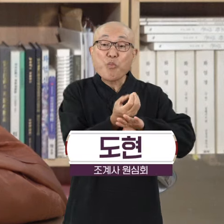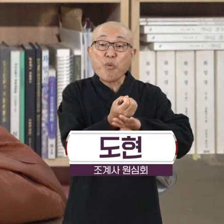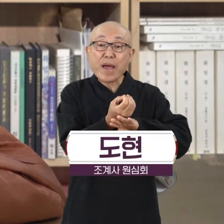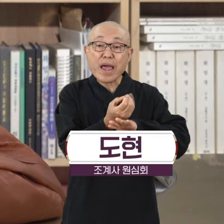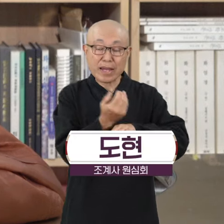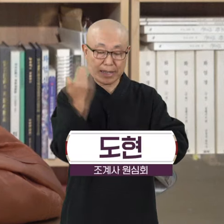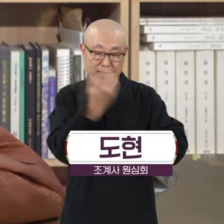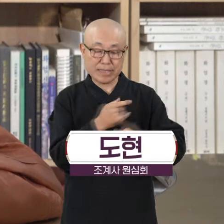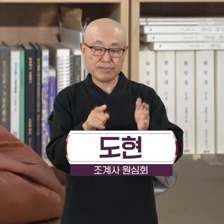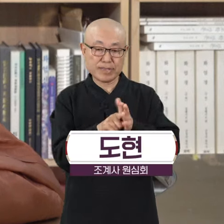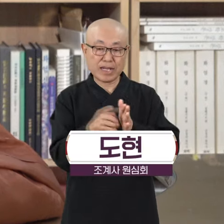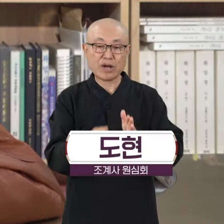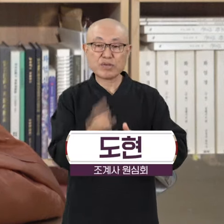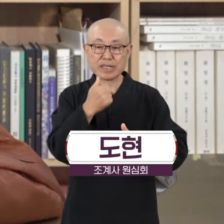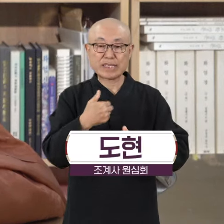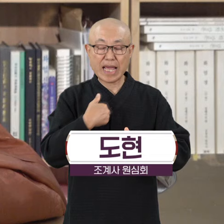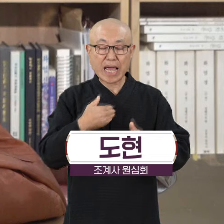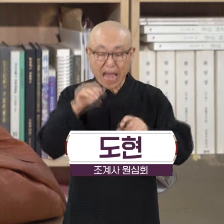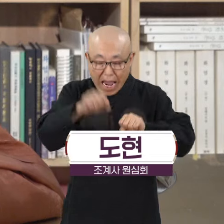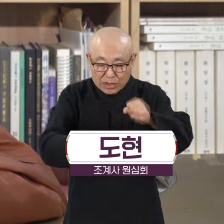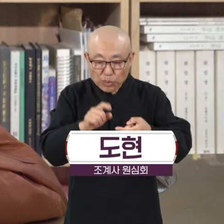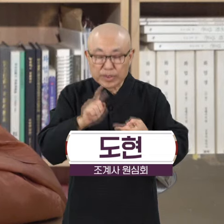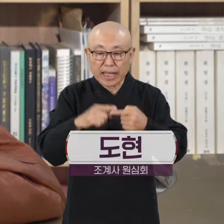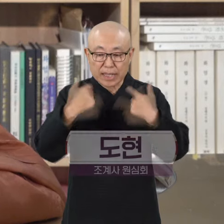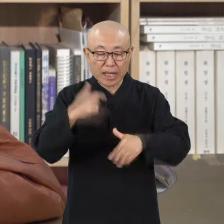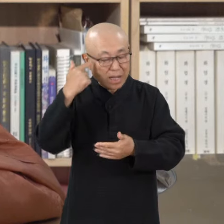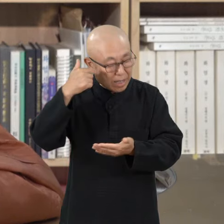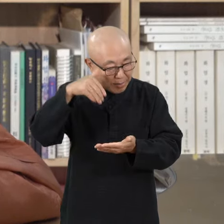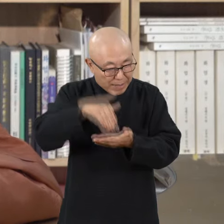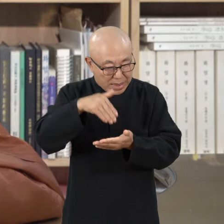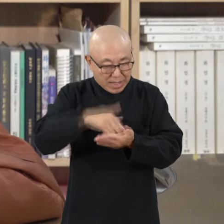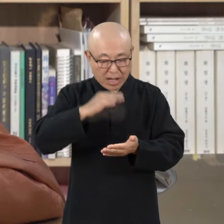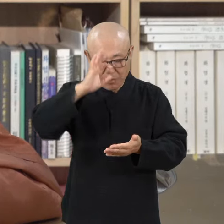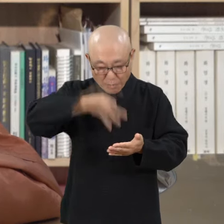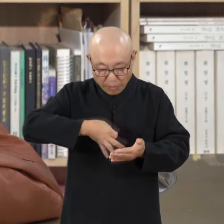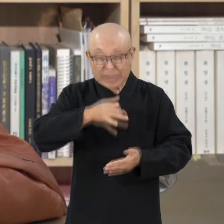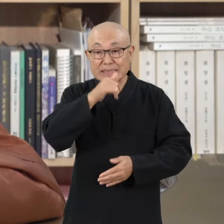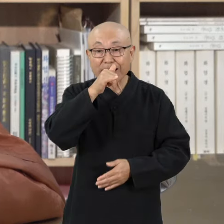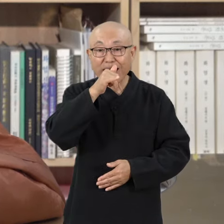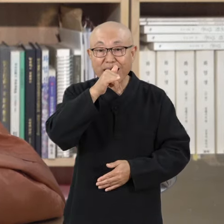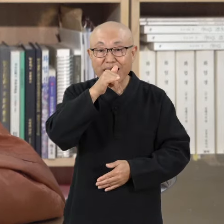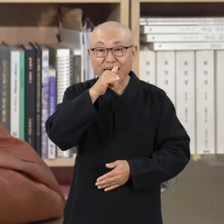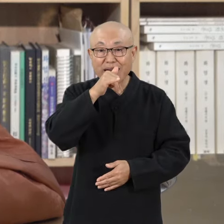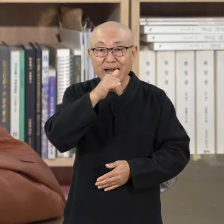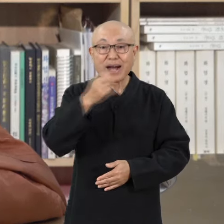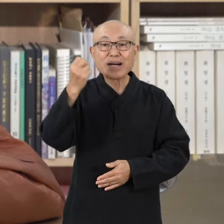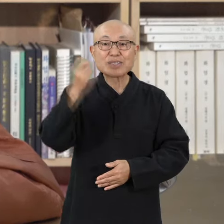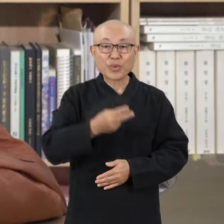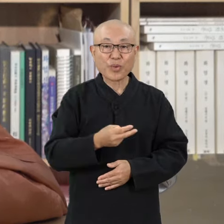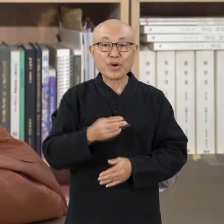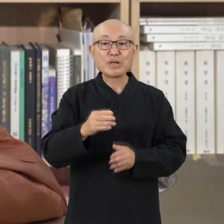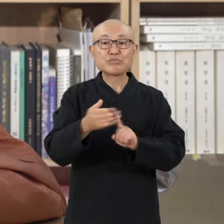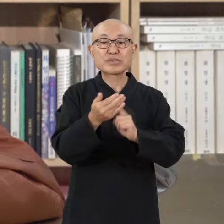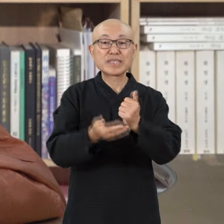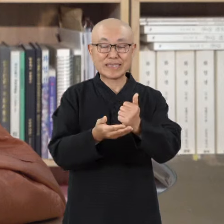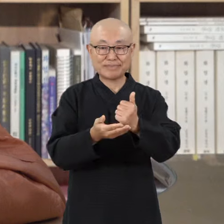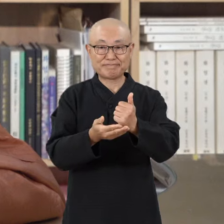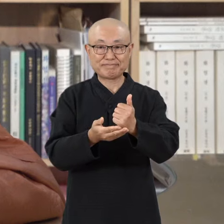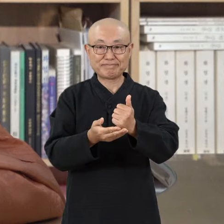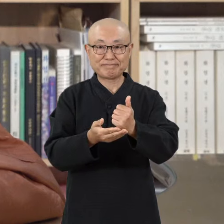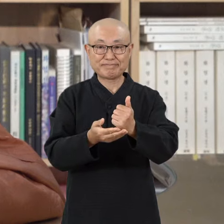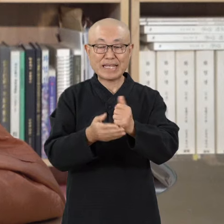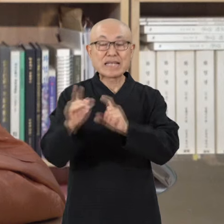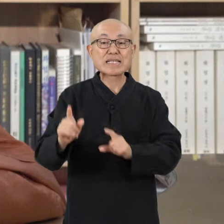있는가. 나의 행위에 대해서 항상 반성하고 뒤돌아보고 있는가. 그리고 부처님의 그 바른